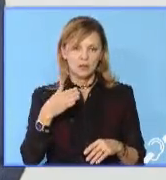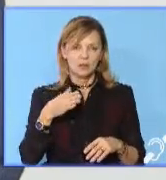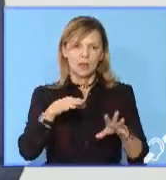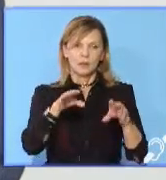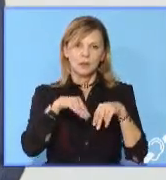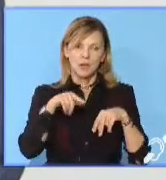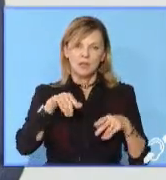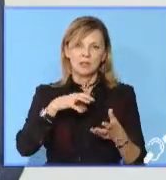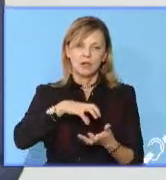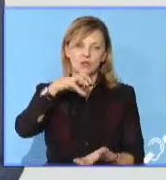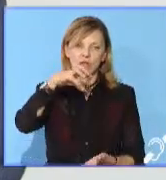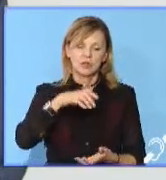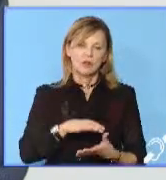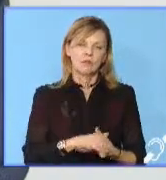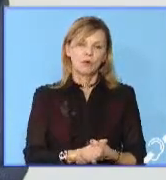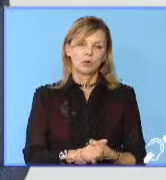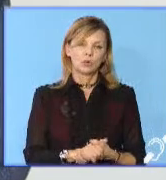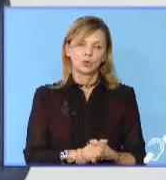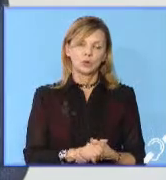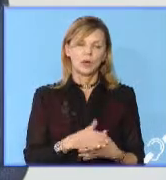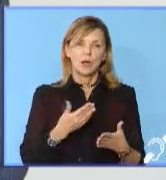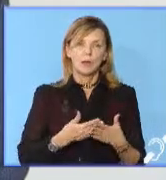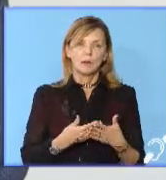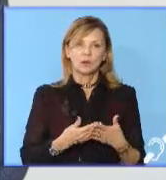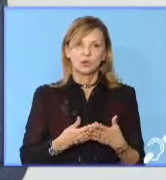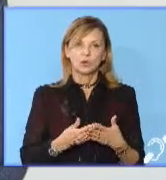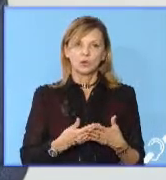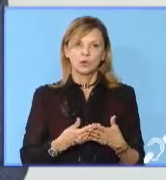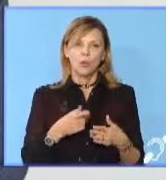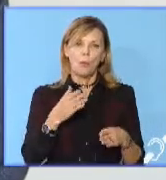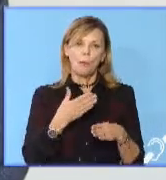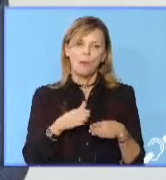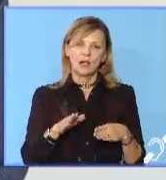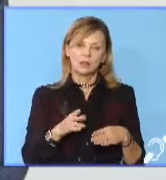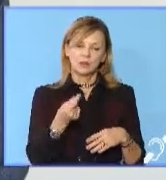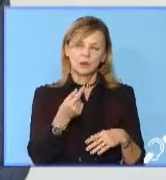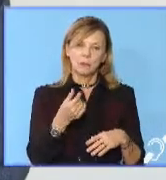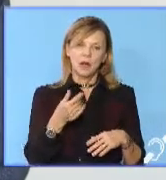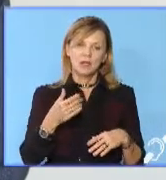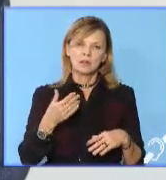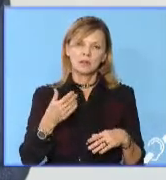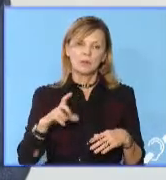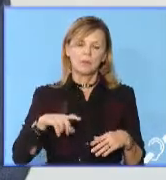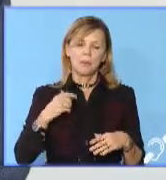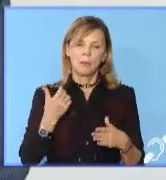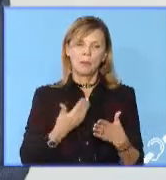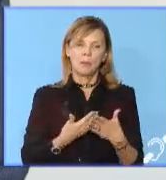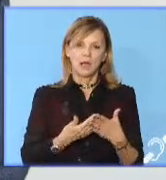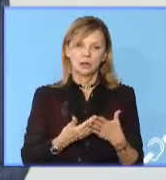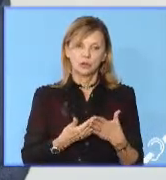acceseze aceste fonduri în ideea de o parte din sumă să fie alocată pentru